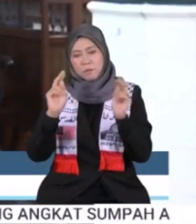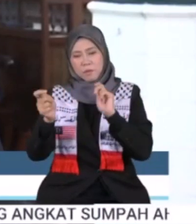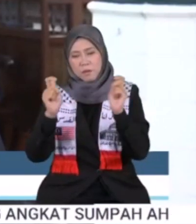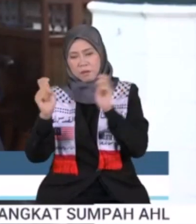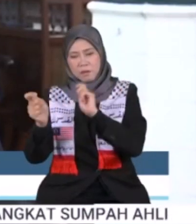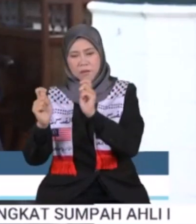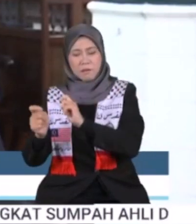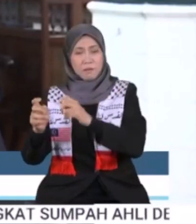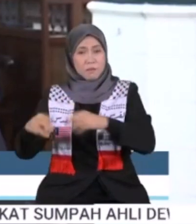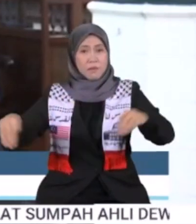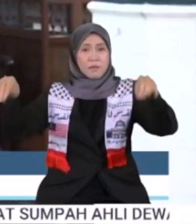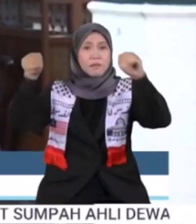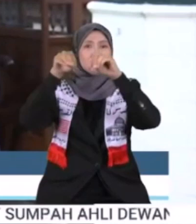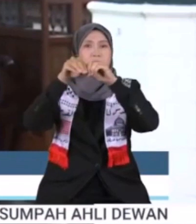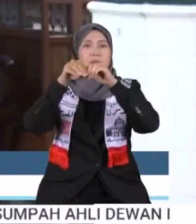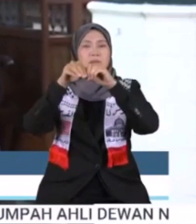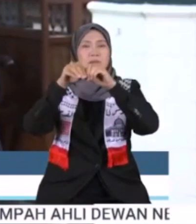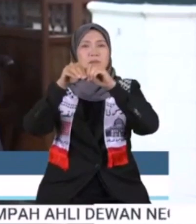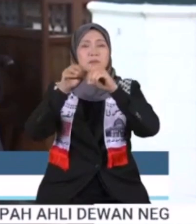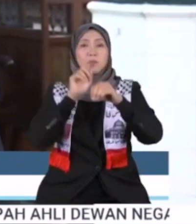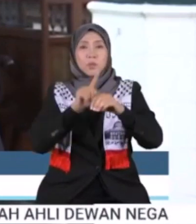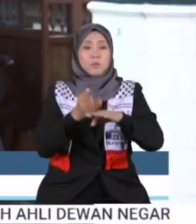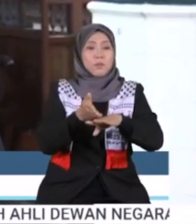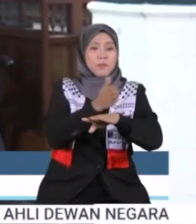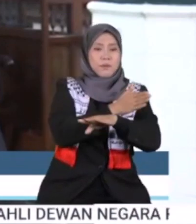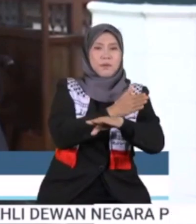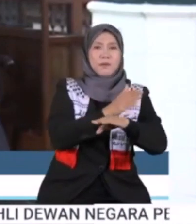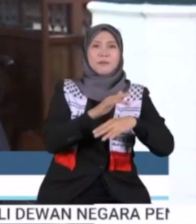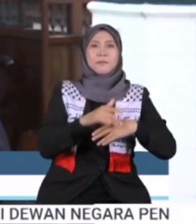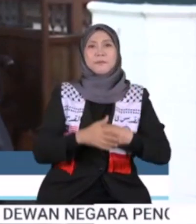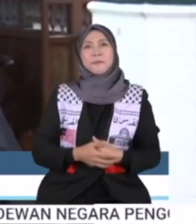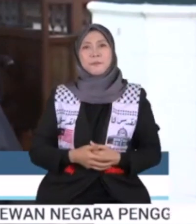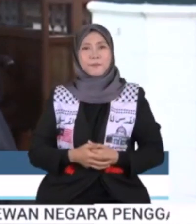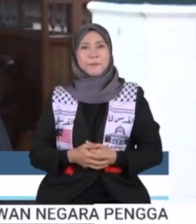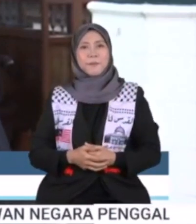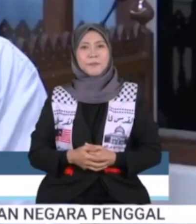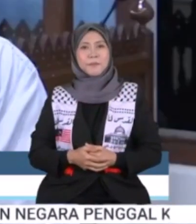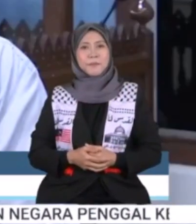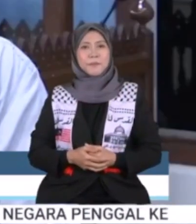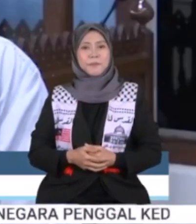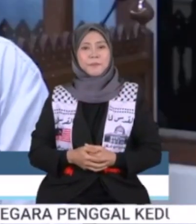pengubahsuaian masjid ni pada asalnya kita dah.